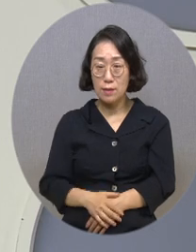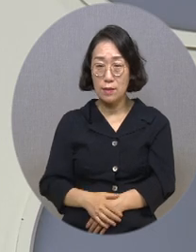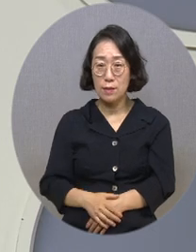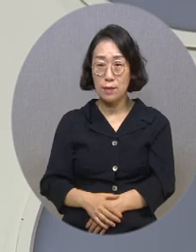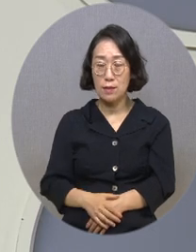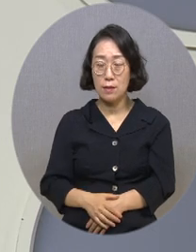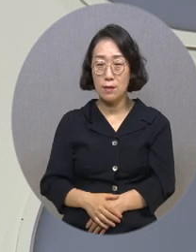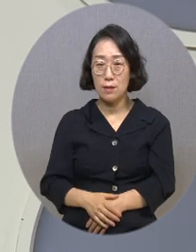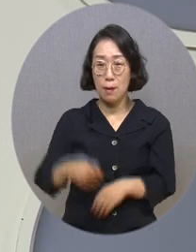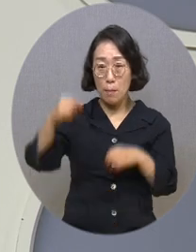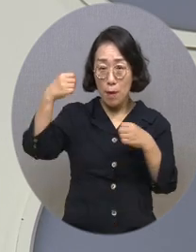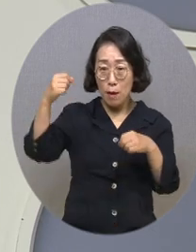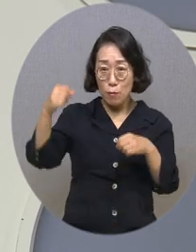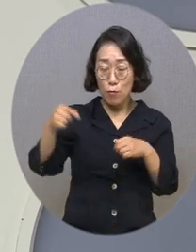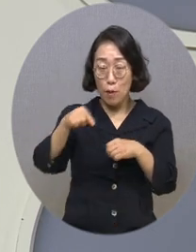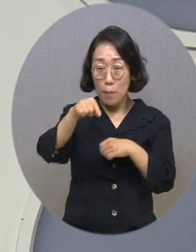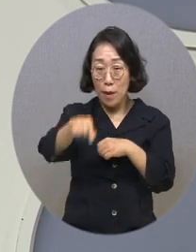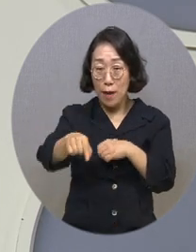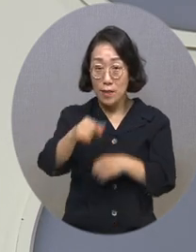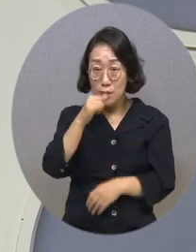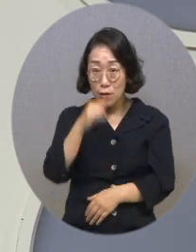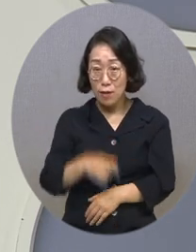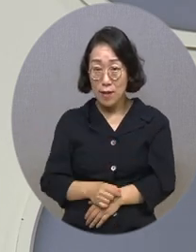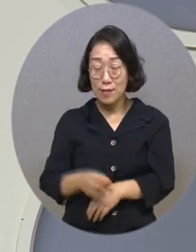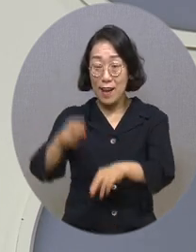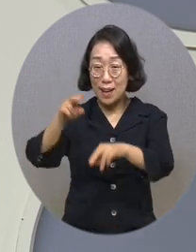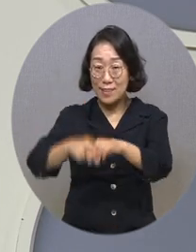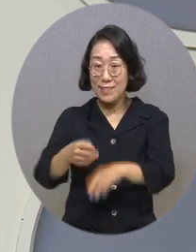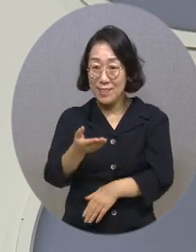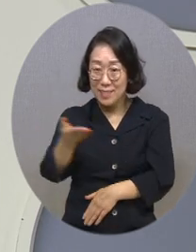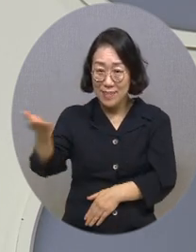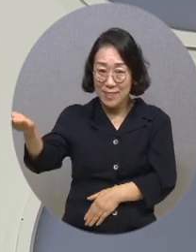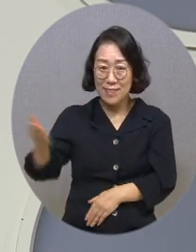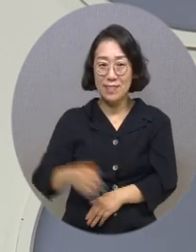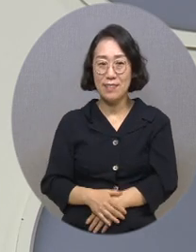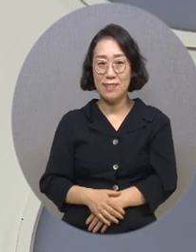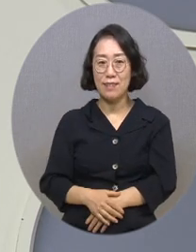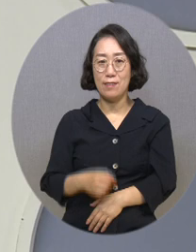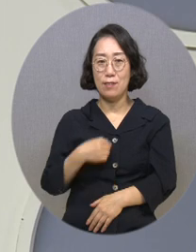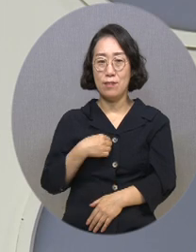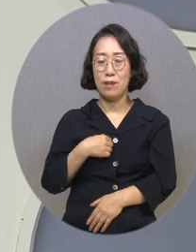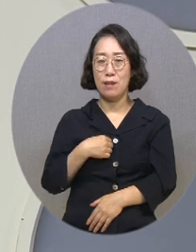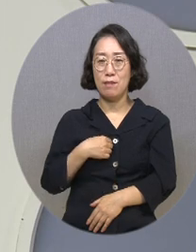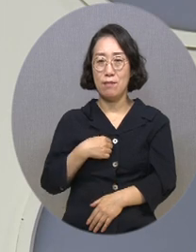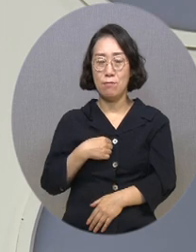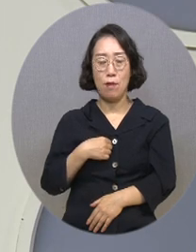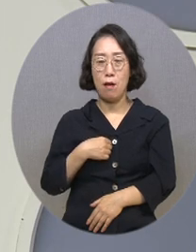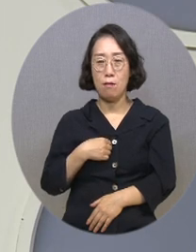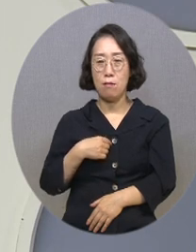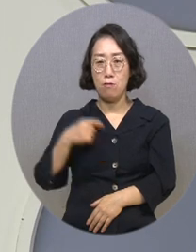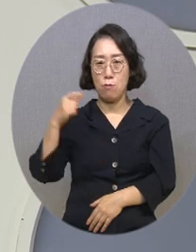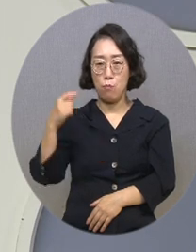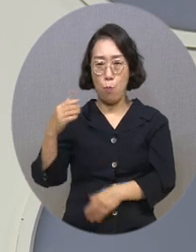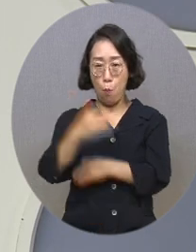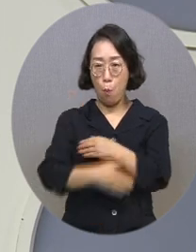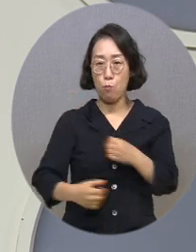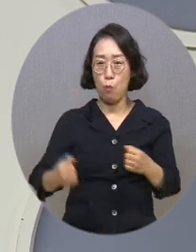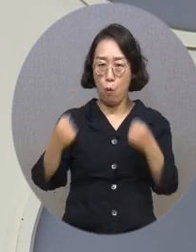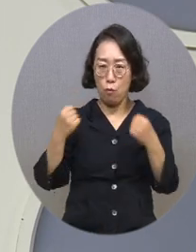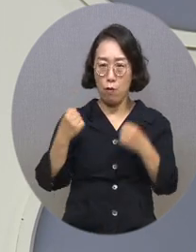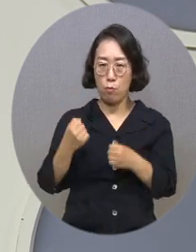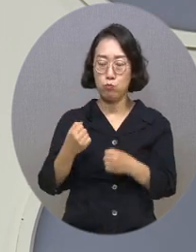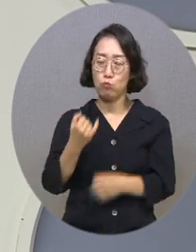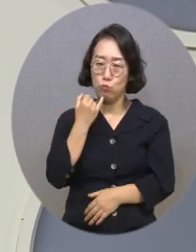아 유동근 씨 배우 옆에 빈자리 있으니까 가서 앉으시라고 그랬더니 아 나는 다리가 튼튼하고 건강해서 안